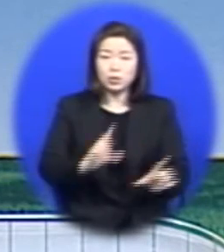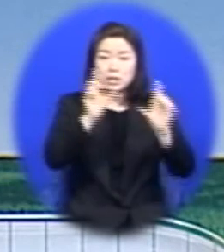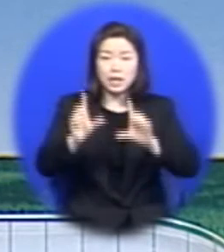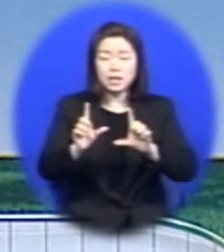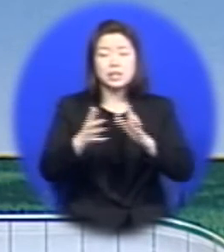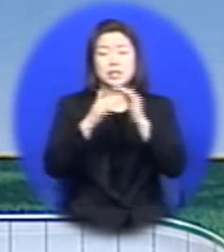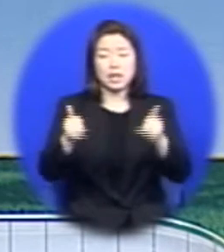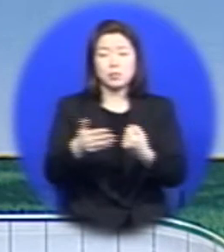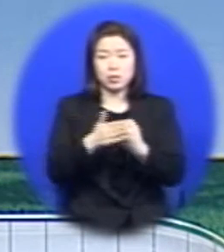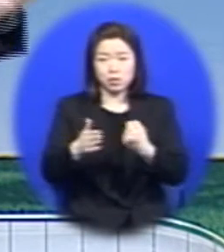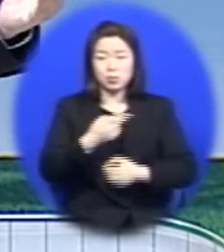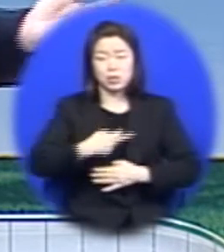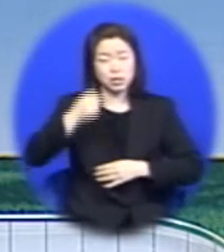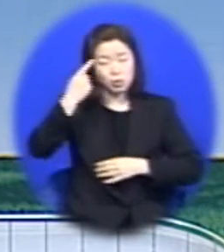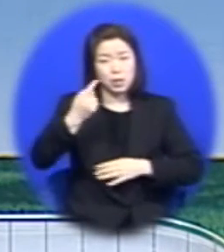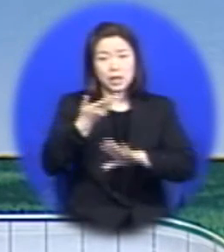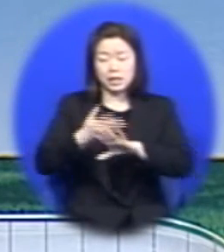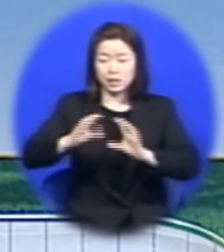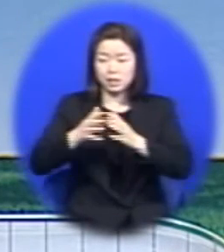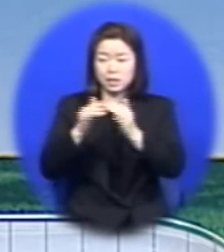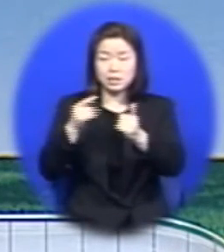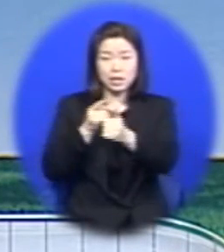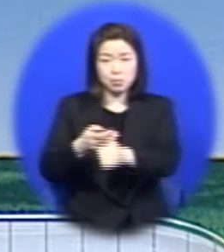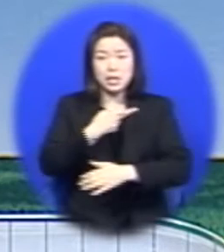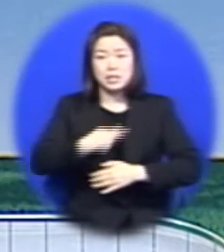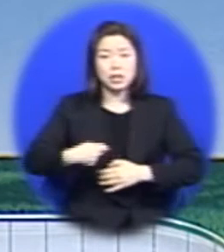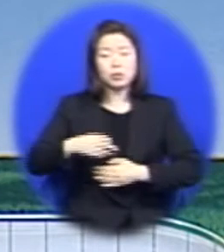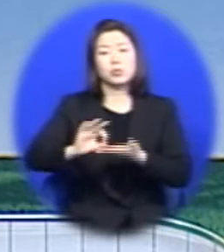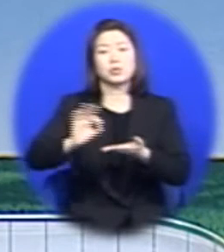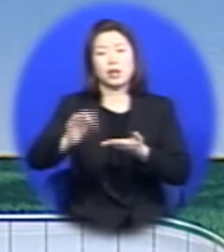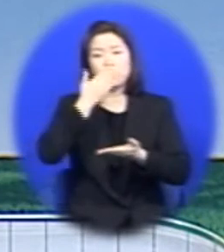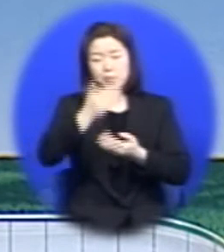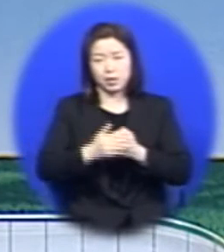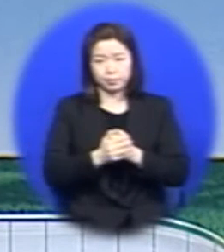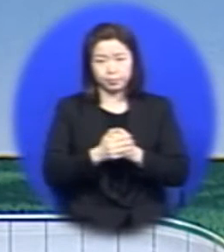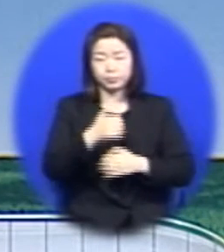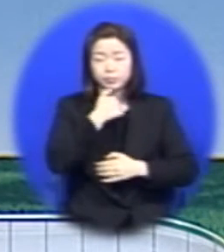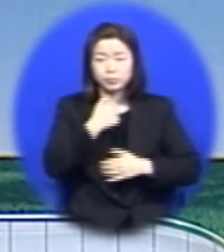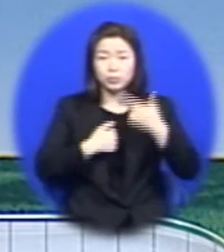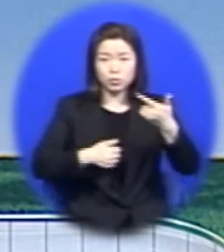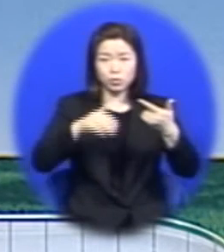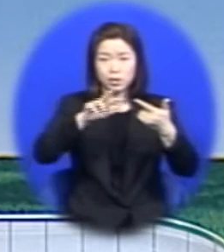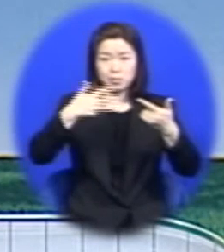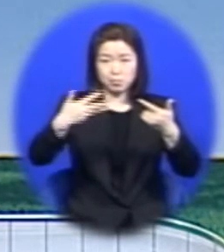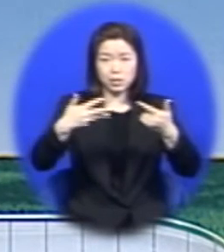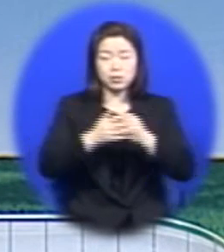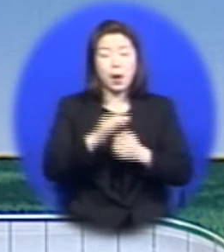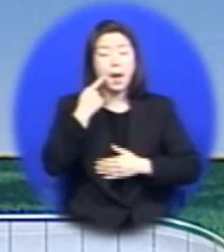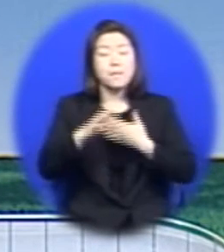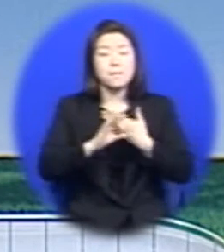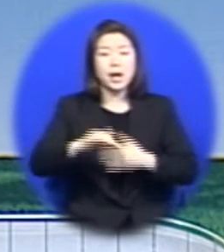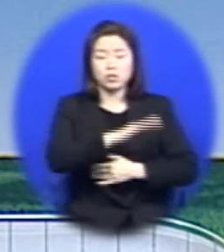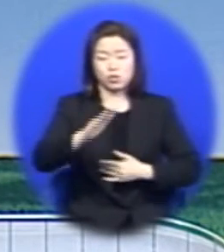때문에 사도 바울이 이방인의 사도가 된 겁니다. 로마서 6장 8절에 만일 우리가